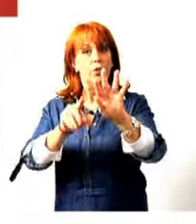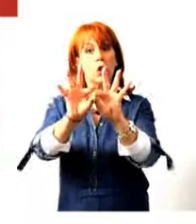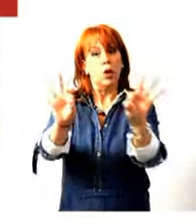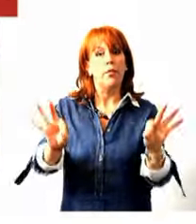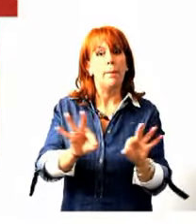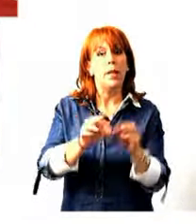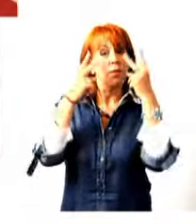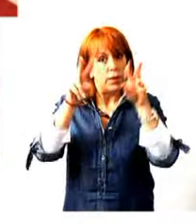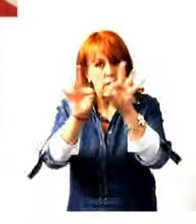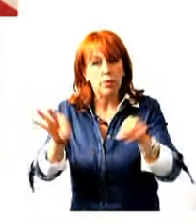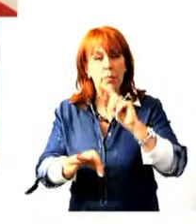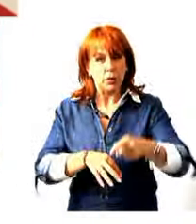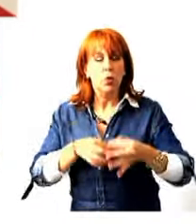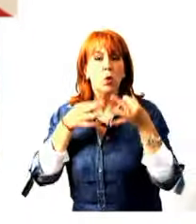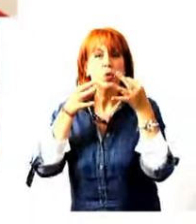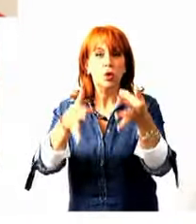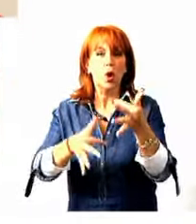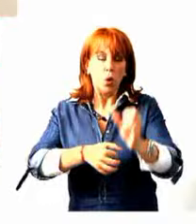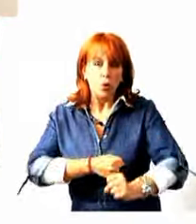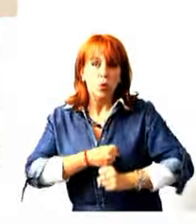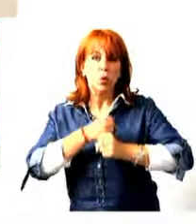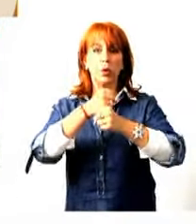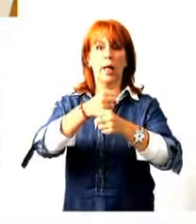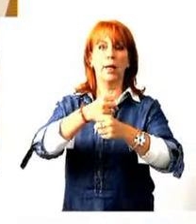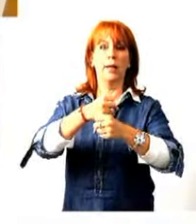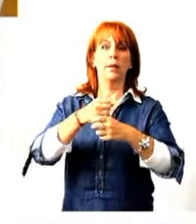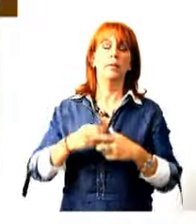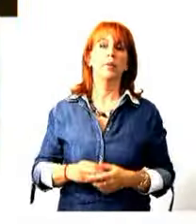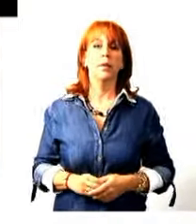famille. La vie de famille demande du temps et davantage de soutien.